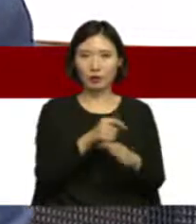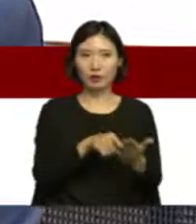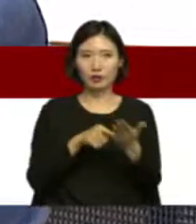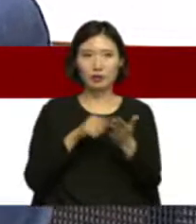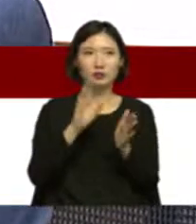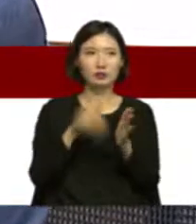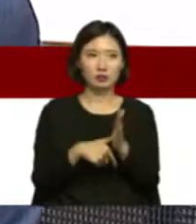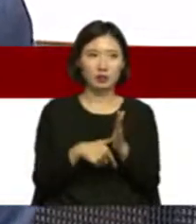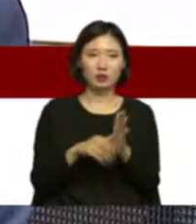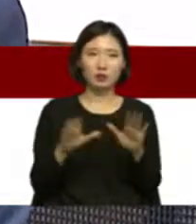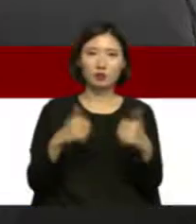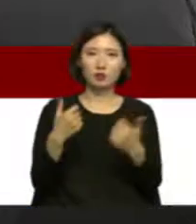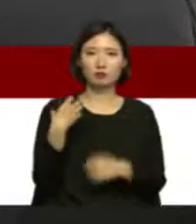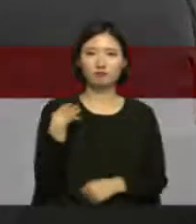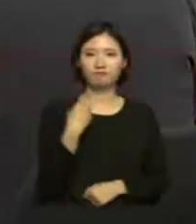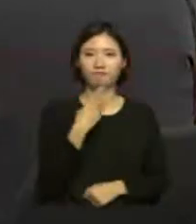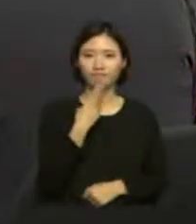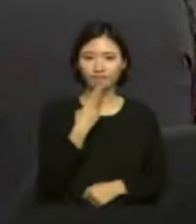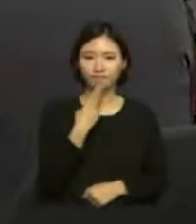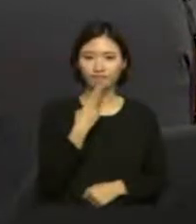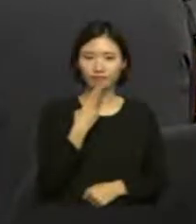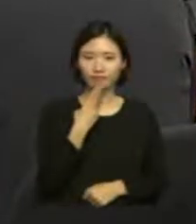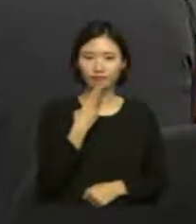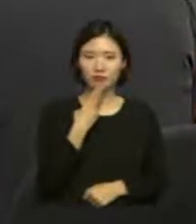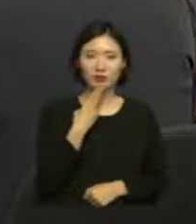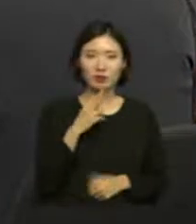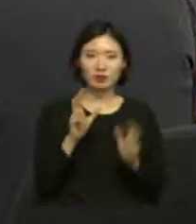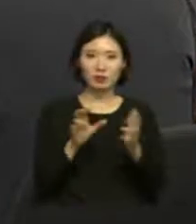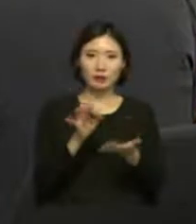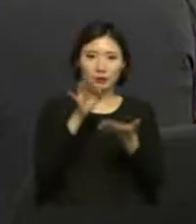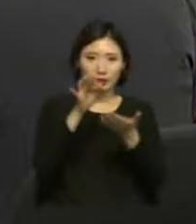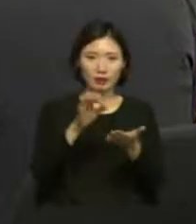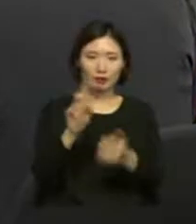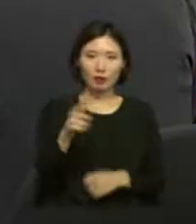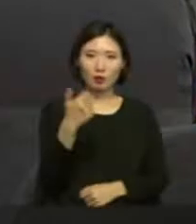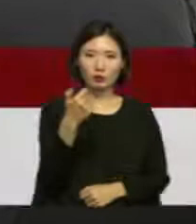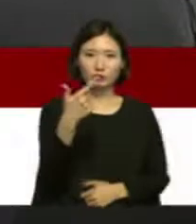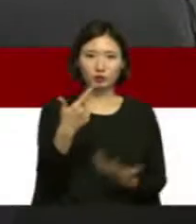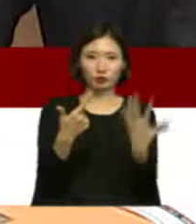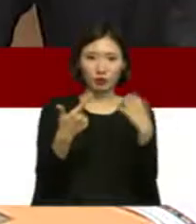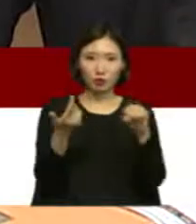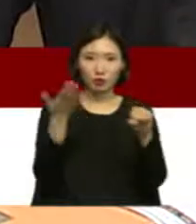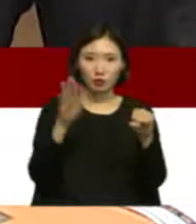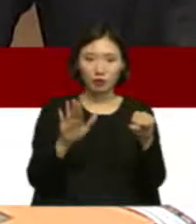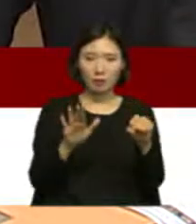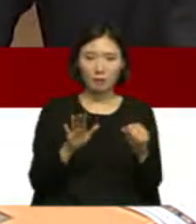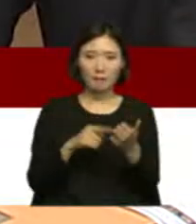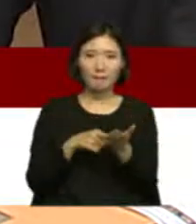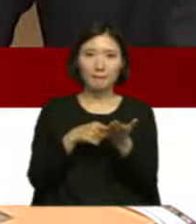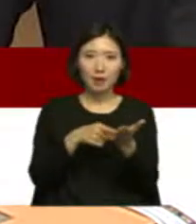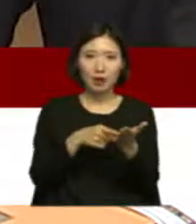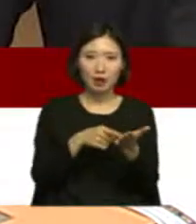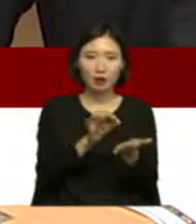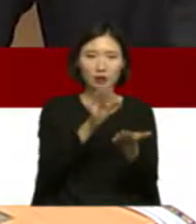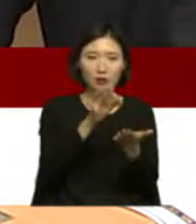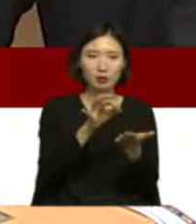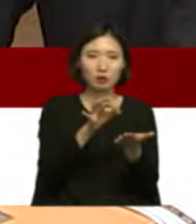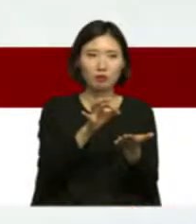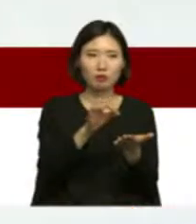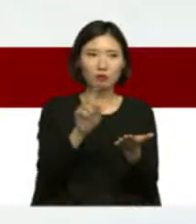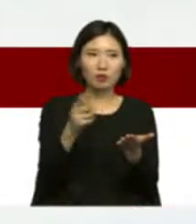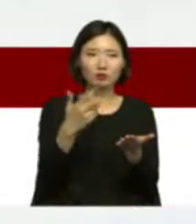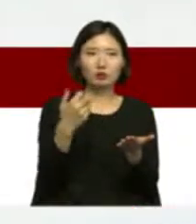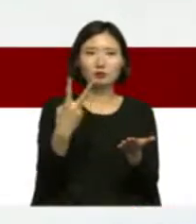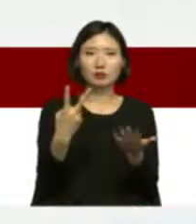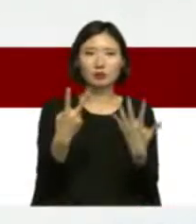여기서는 어떤 부담없는 또 당초 사업 예산은 150 6억 원 이었는데 제출된 예산은 190 2억원으로